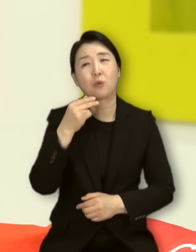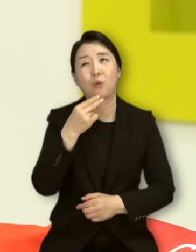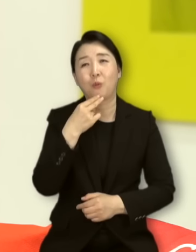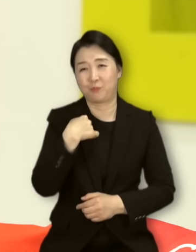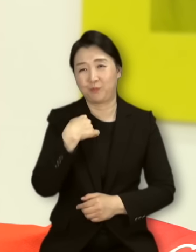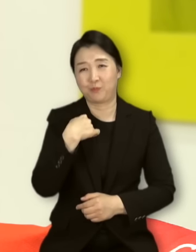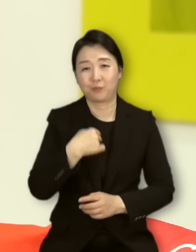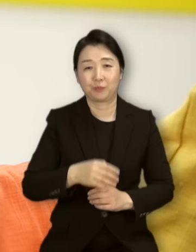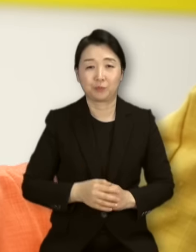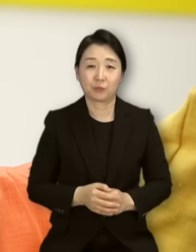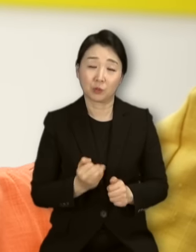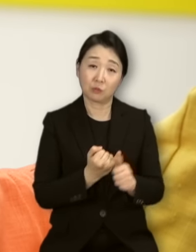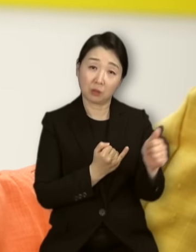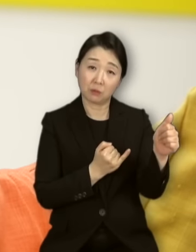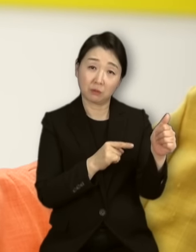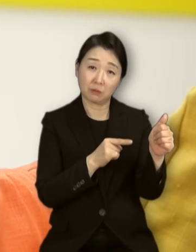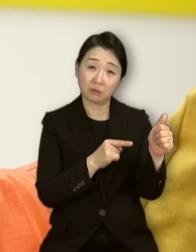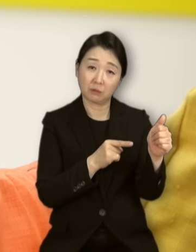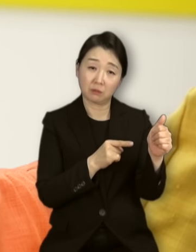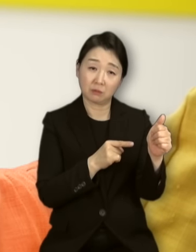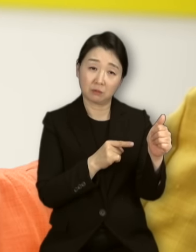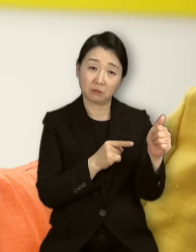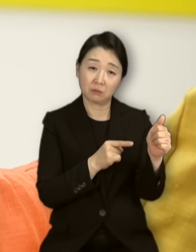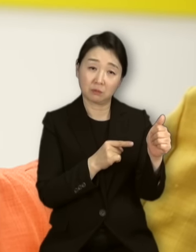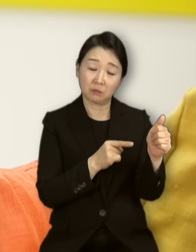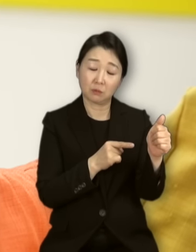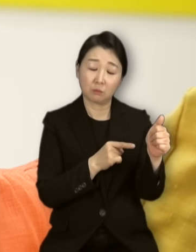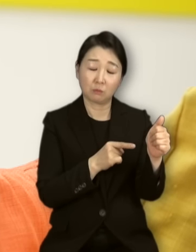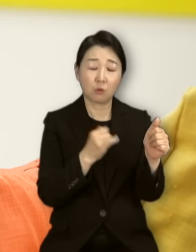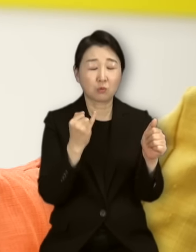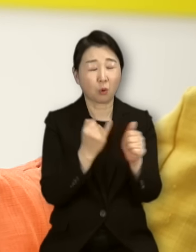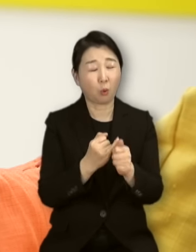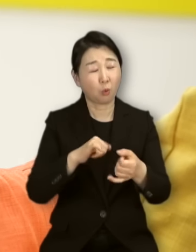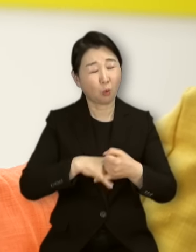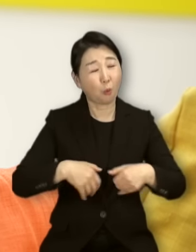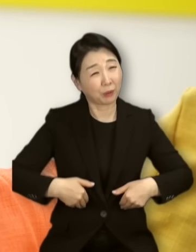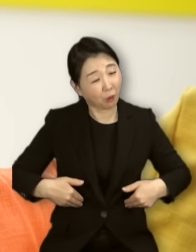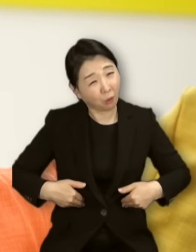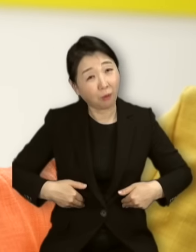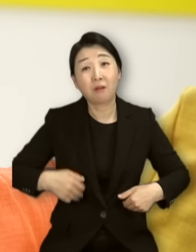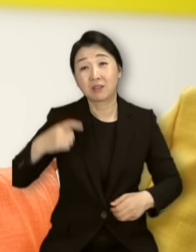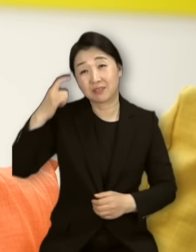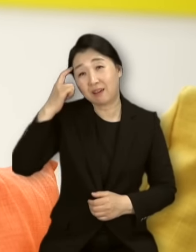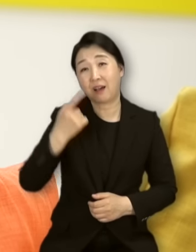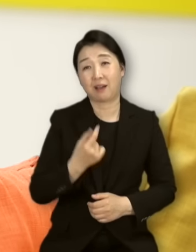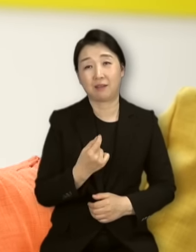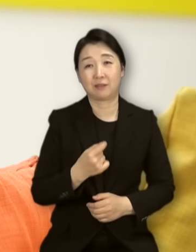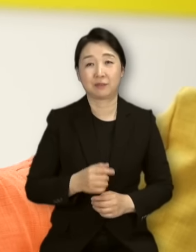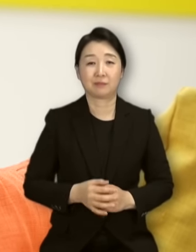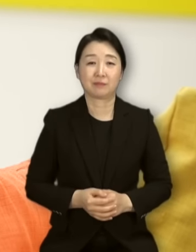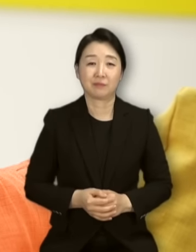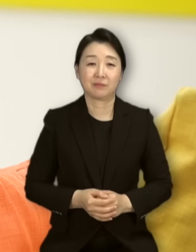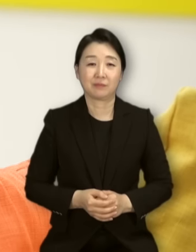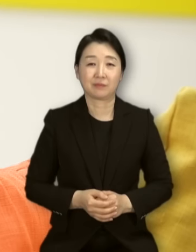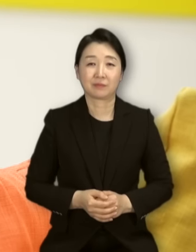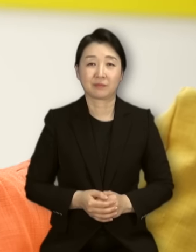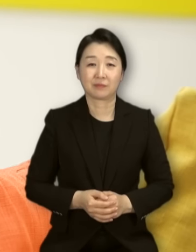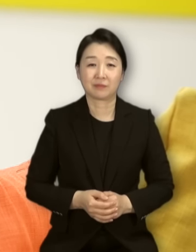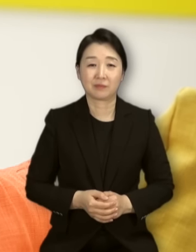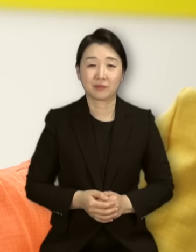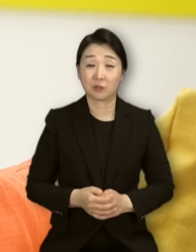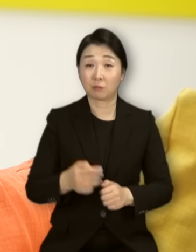되나 이런 상태였는데 정말 자연스럽게 결혼이란 생각을 하게 되고